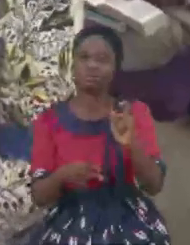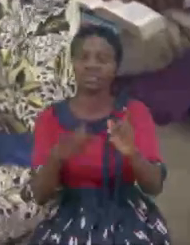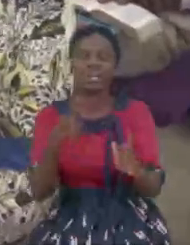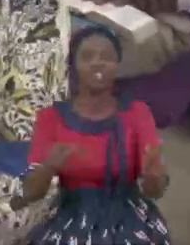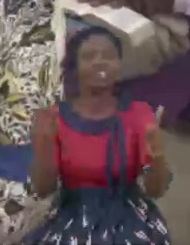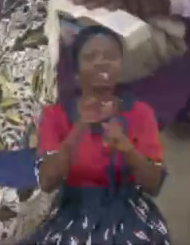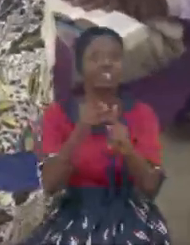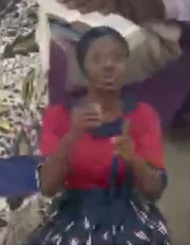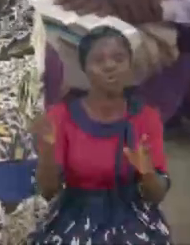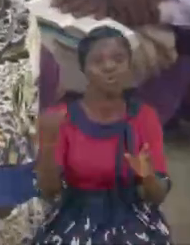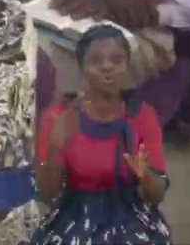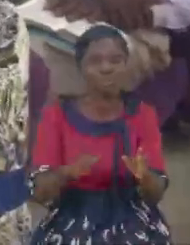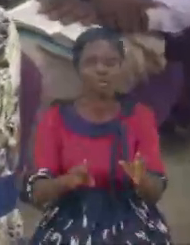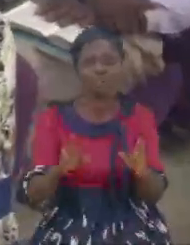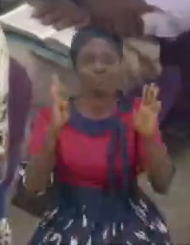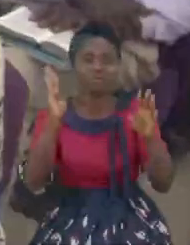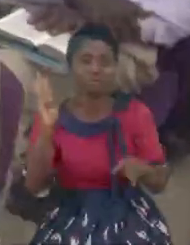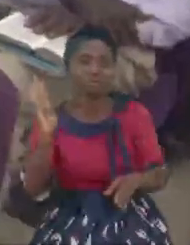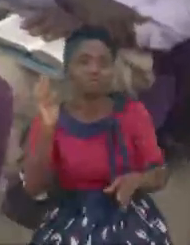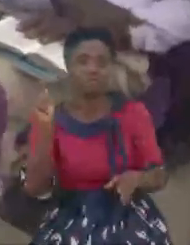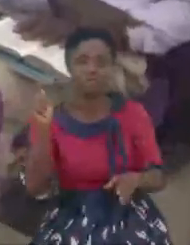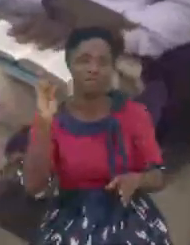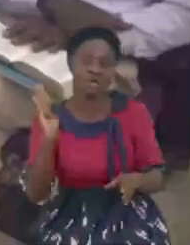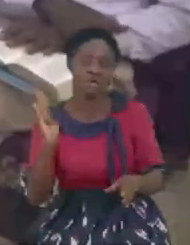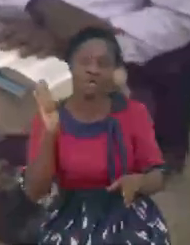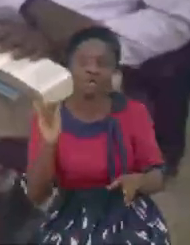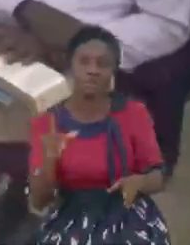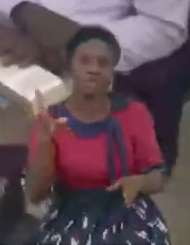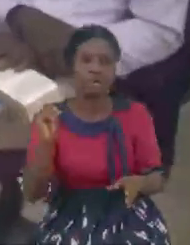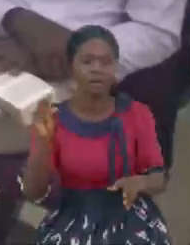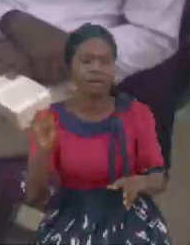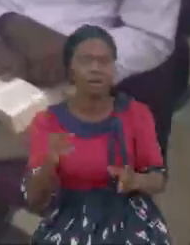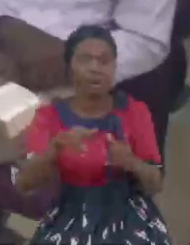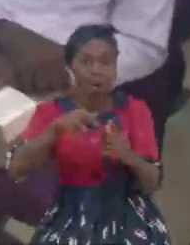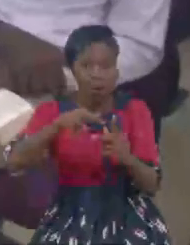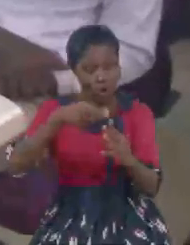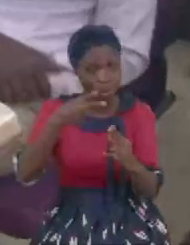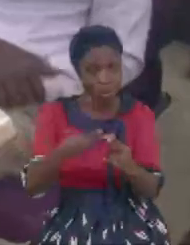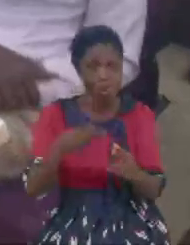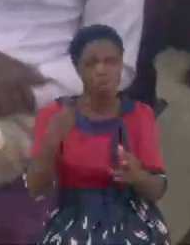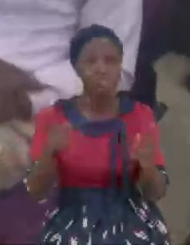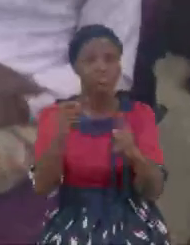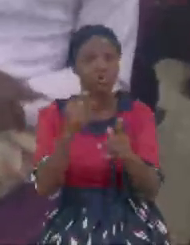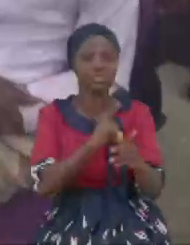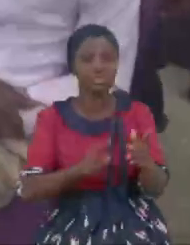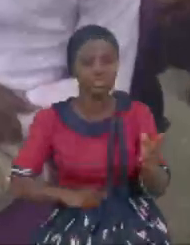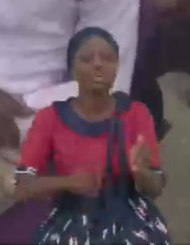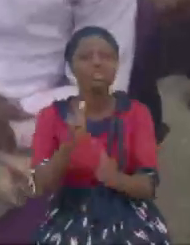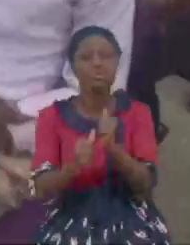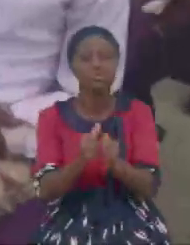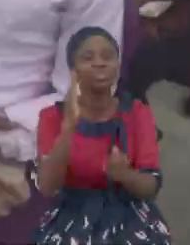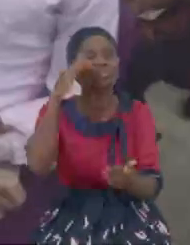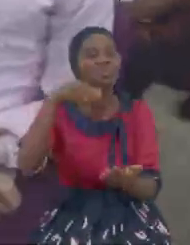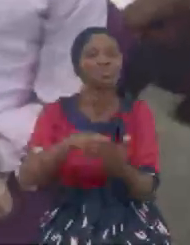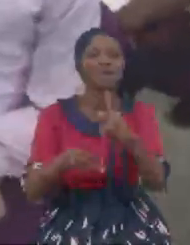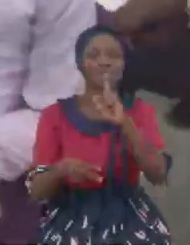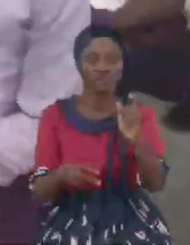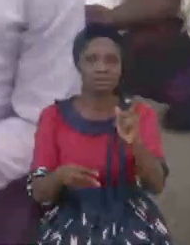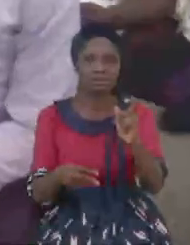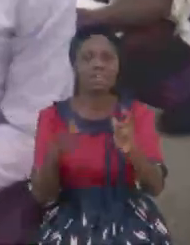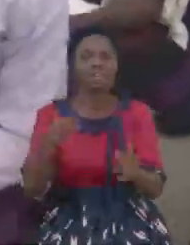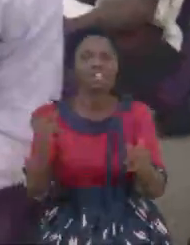parole de Babylone ou la parole du Seigneur. Laquelle s'accomplira? La parole de Satan et la parole du